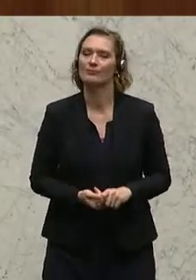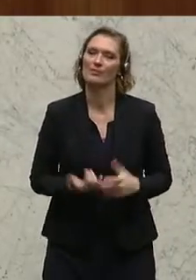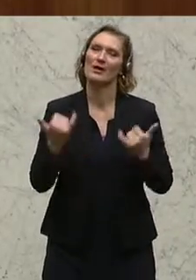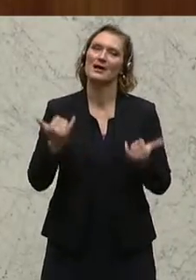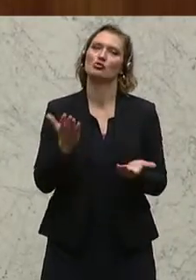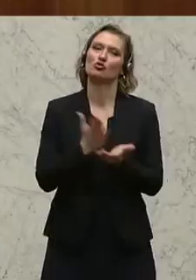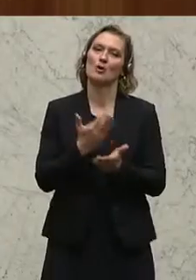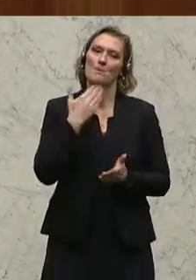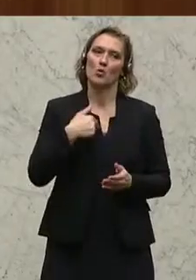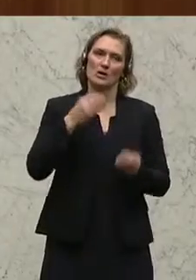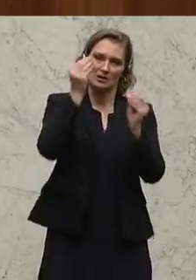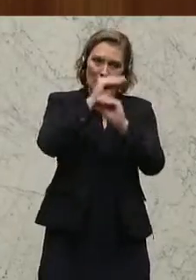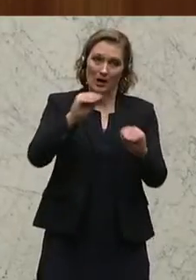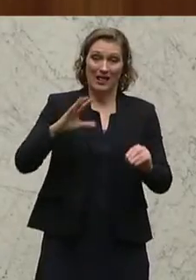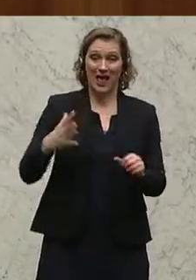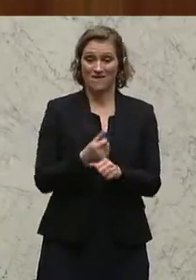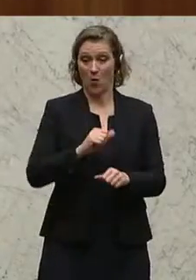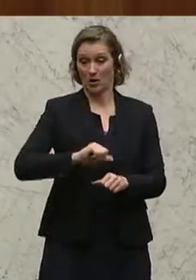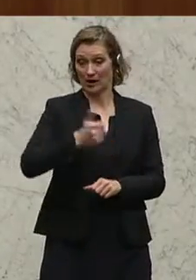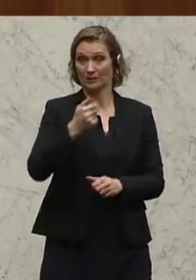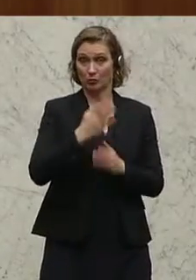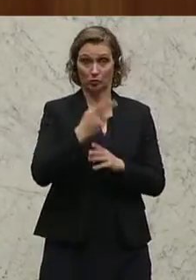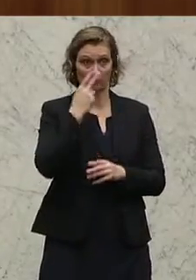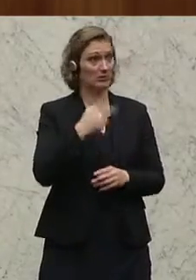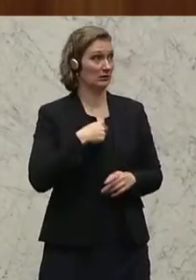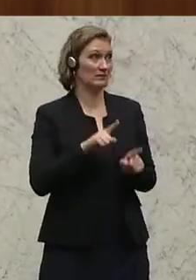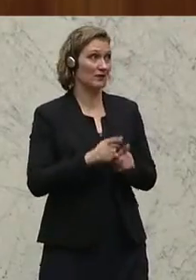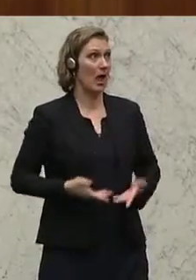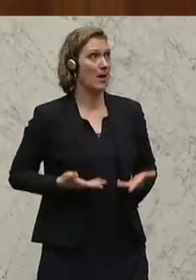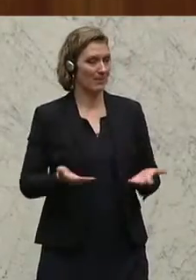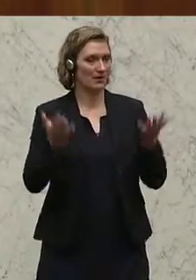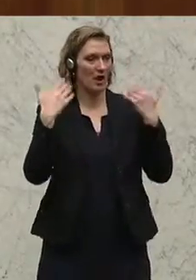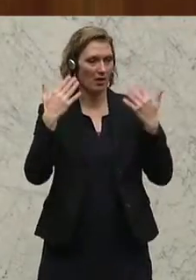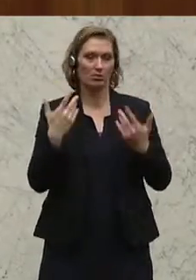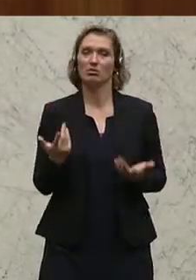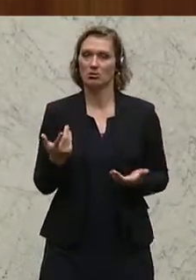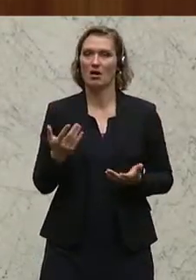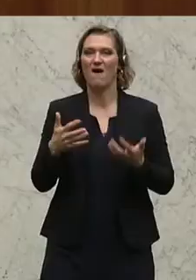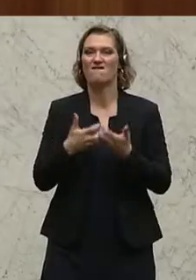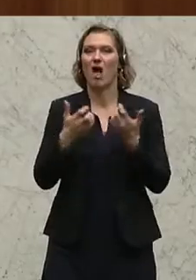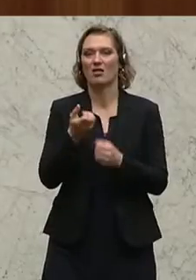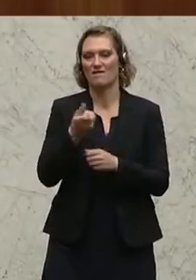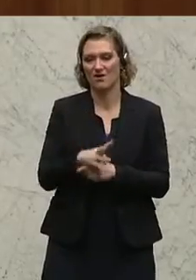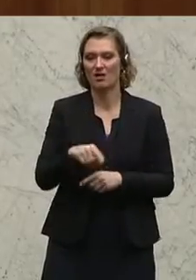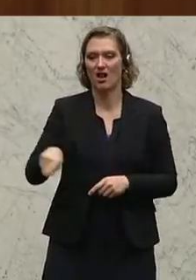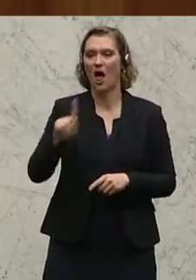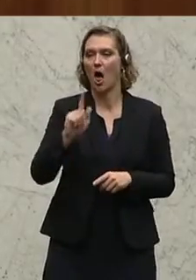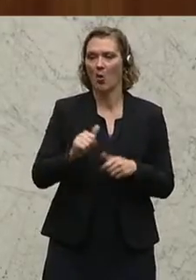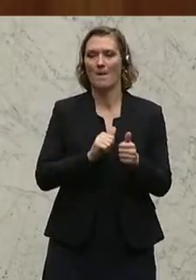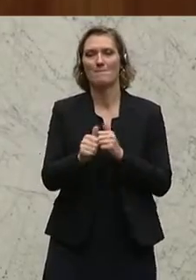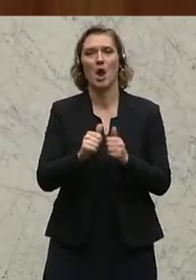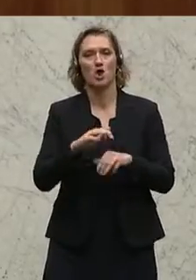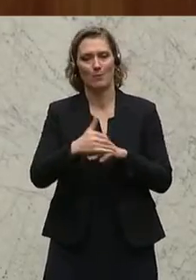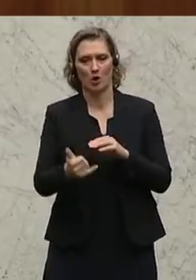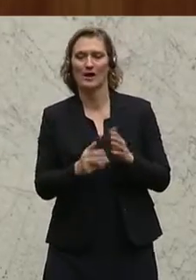es auch erwähnen, dort sind die ersten Erfolge sichtbar. Auch ich komme aus einer ländlichen Region im Waldviertel. Auch meine Region ist Pilotprojekt in